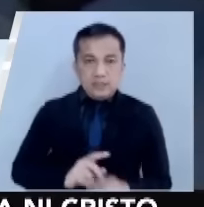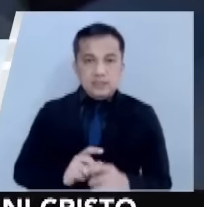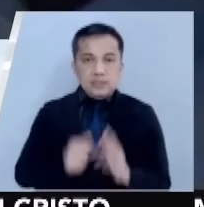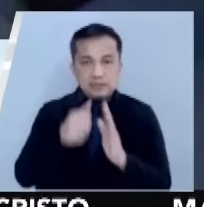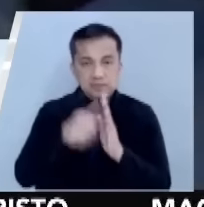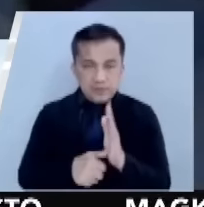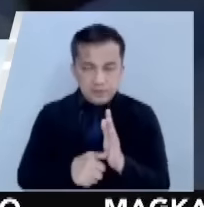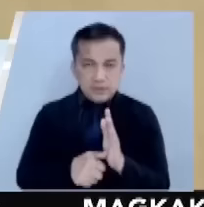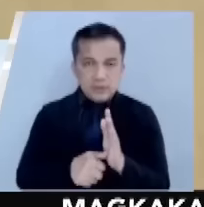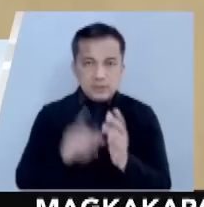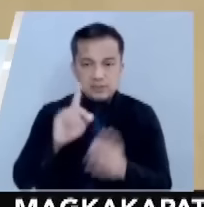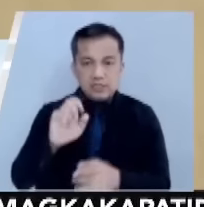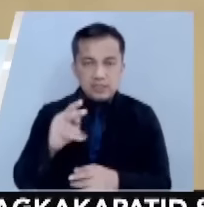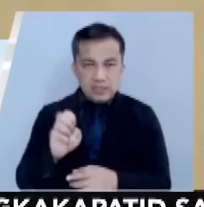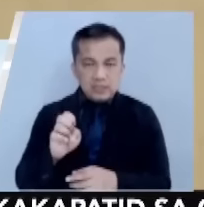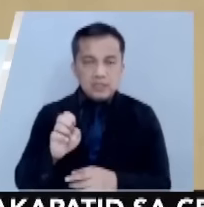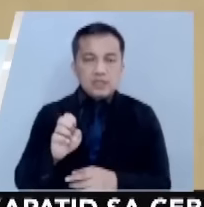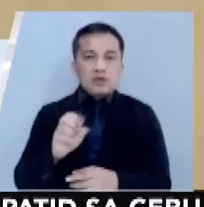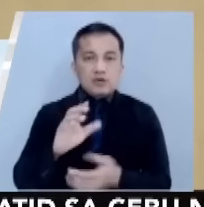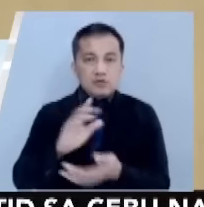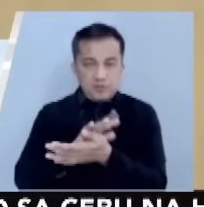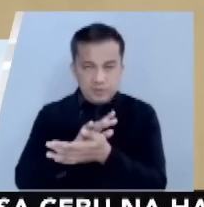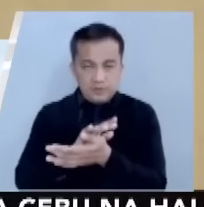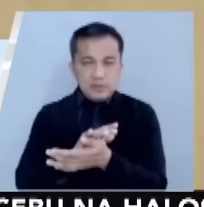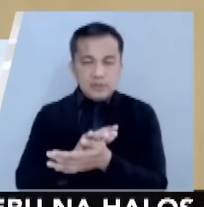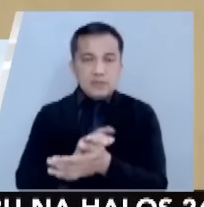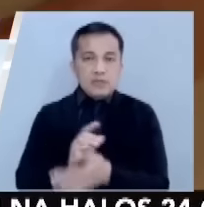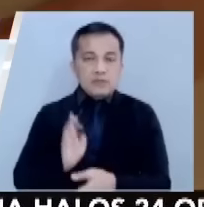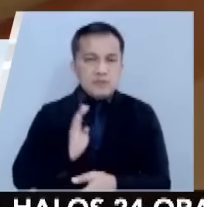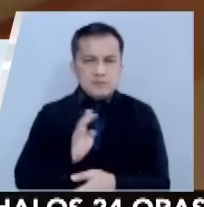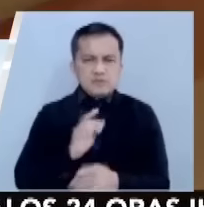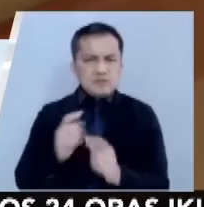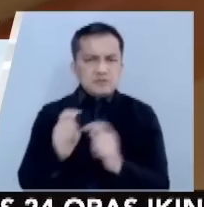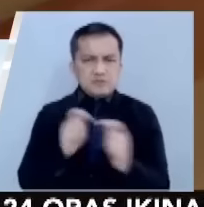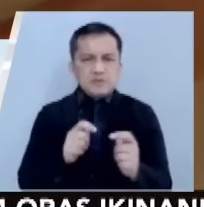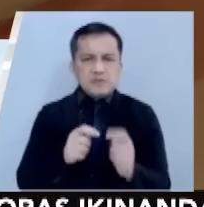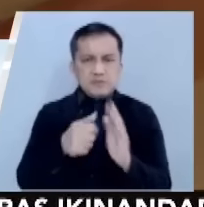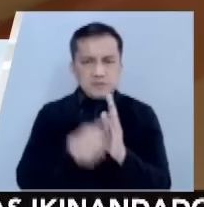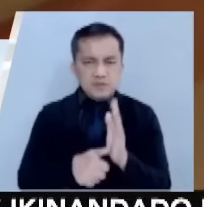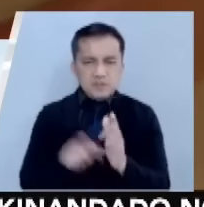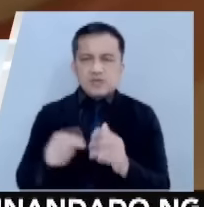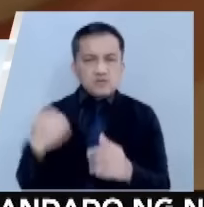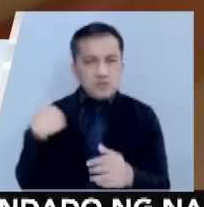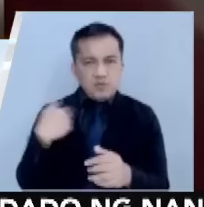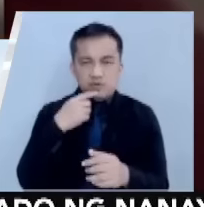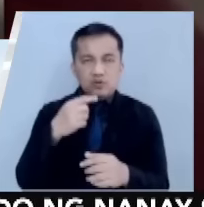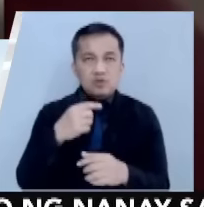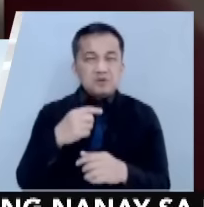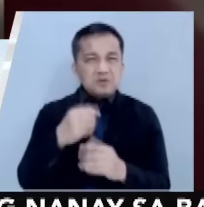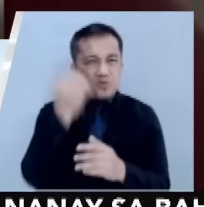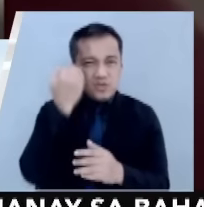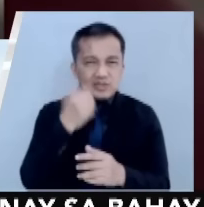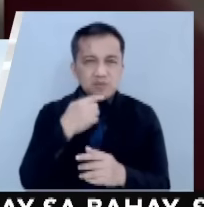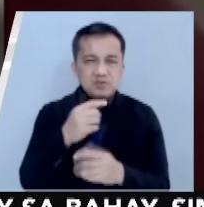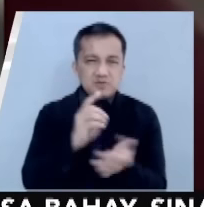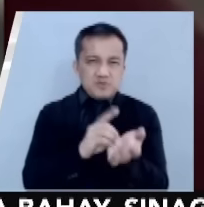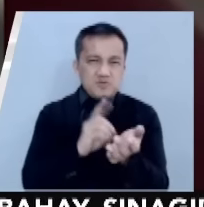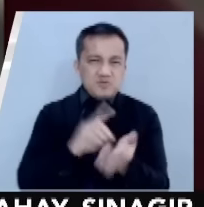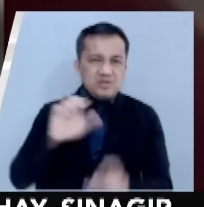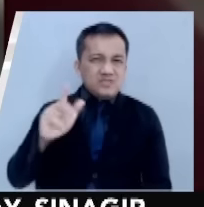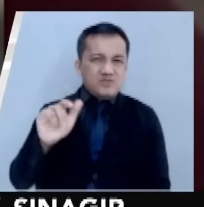breast cancer benefits. Pero hindi raw ito sapat, sabi ng Independent Health Reform Advocate na si Dr. Anthony Lechon. Ang goal ng